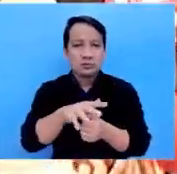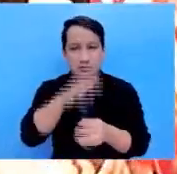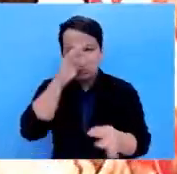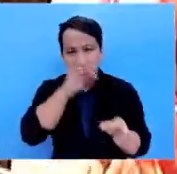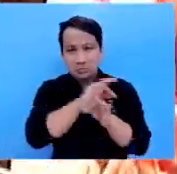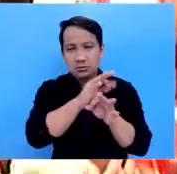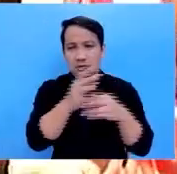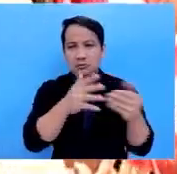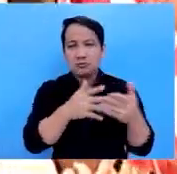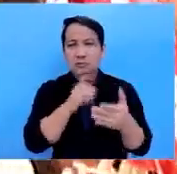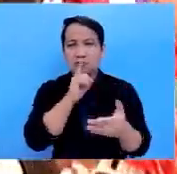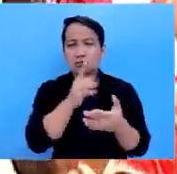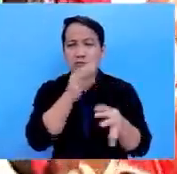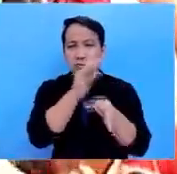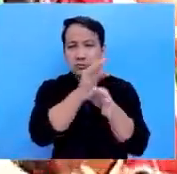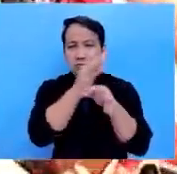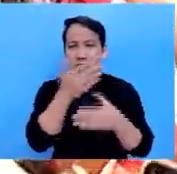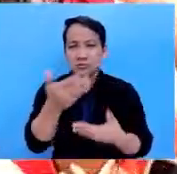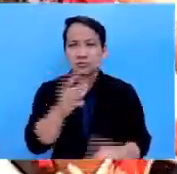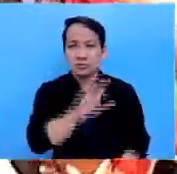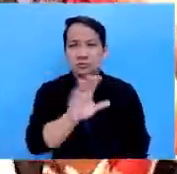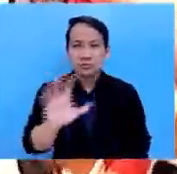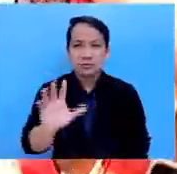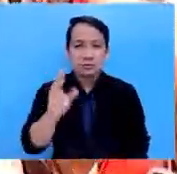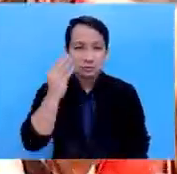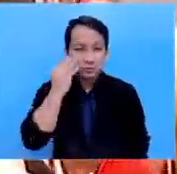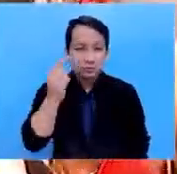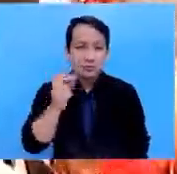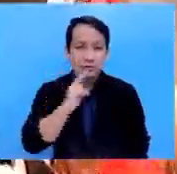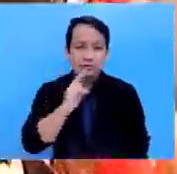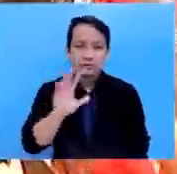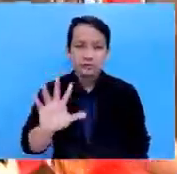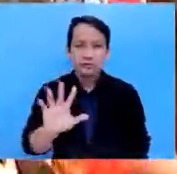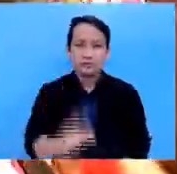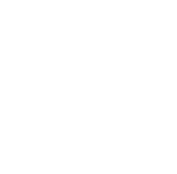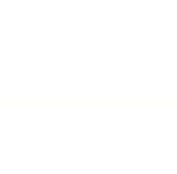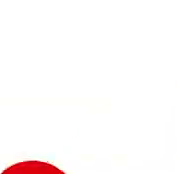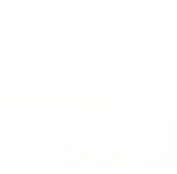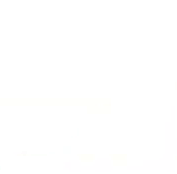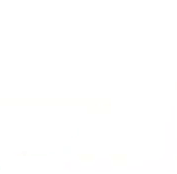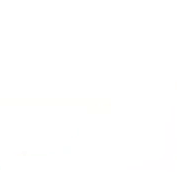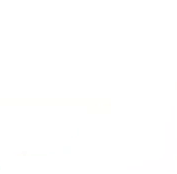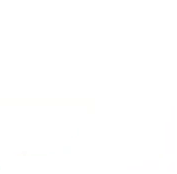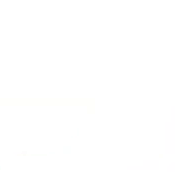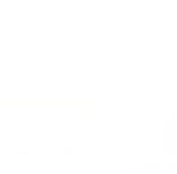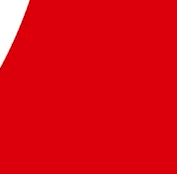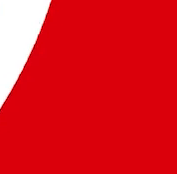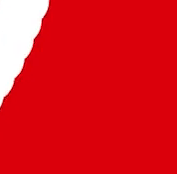Nagbabalita mula sa frontline, Mon Gualvez, News 5.